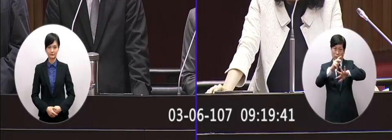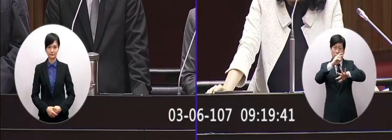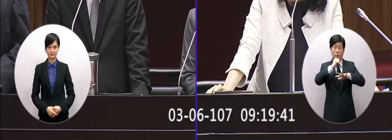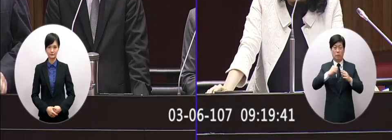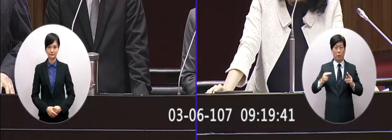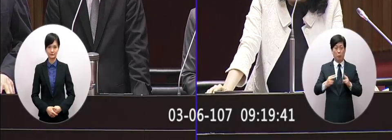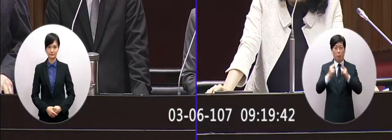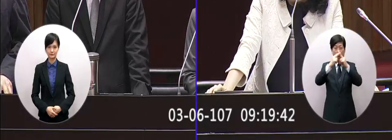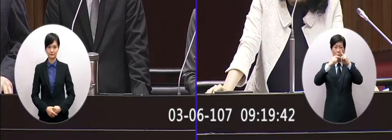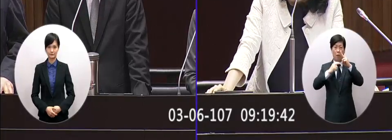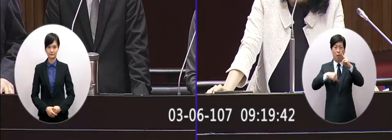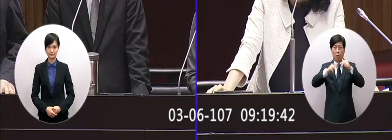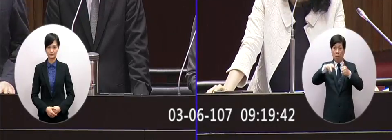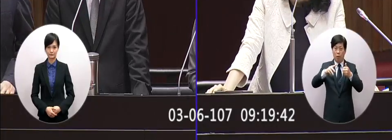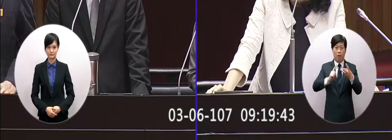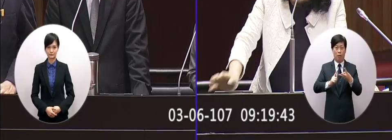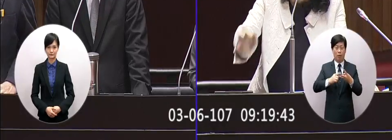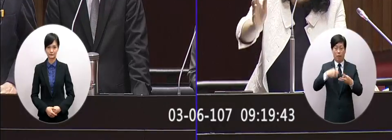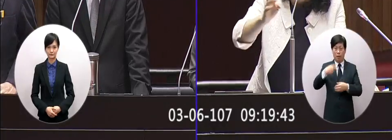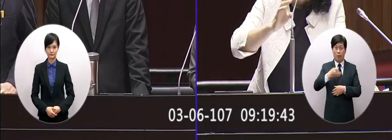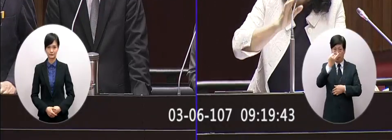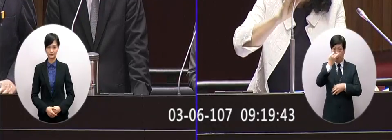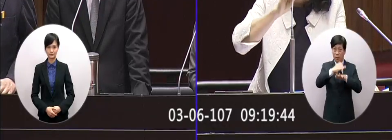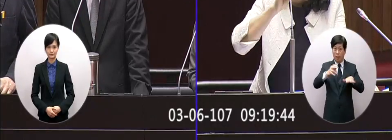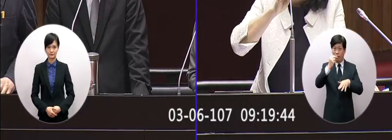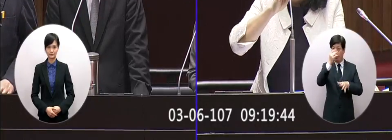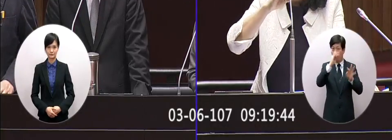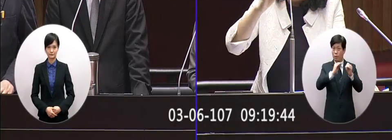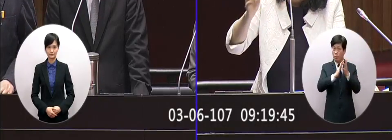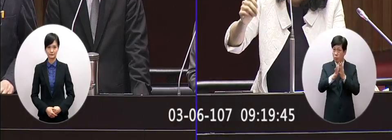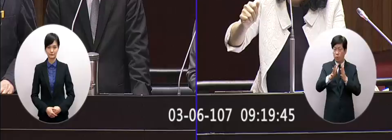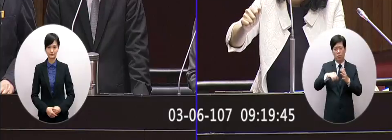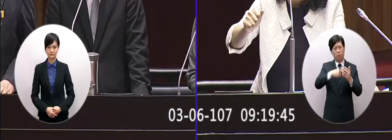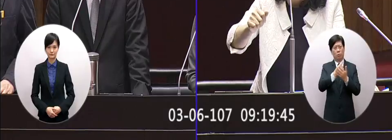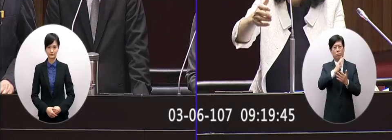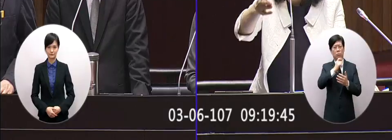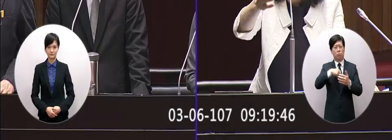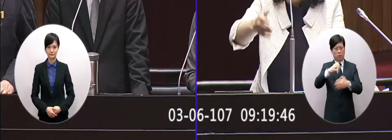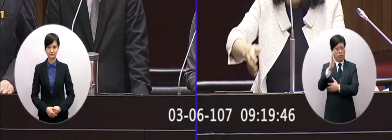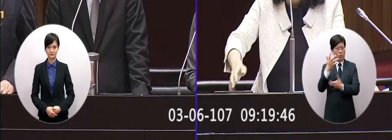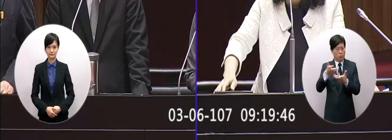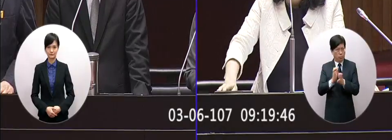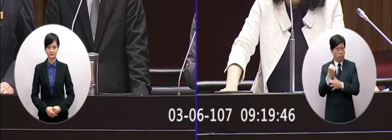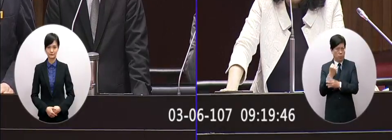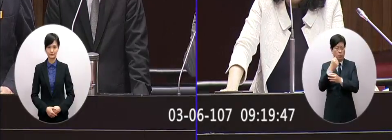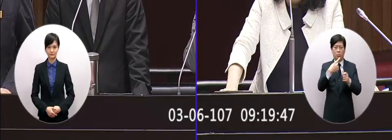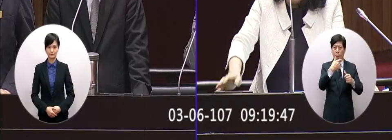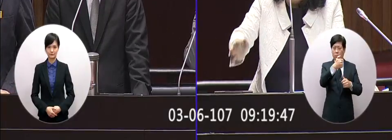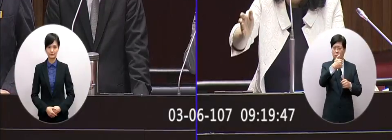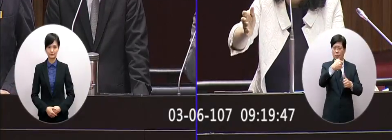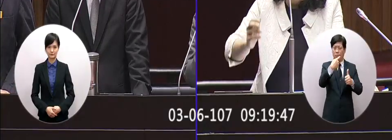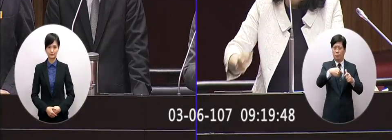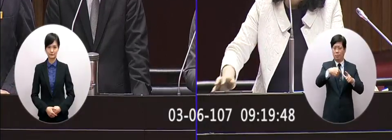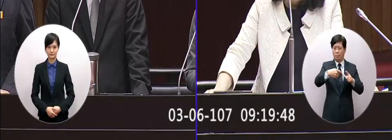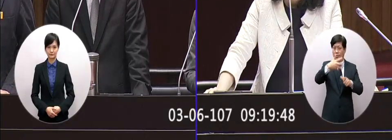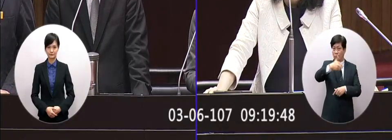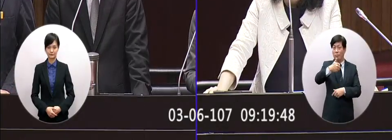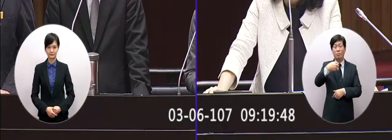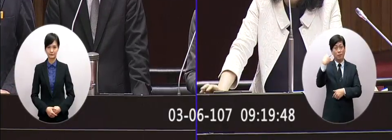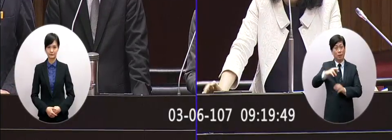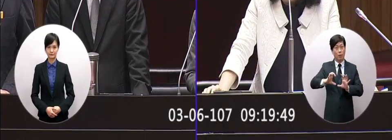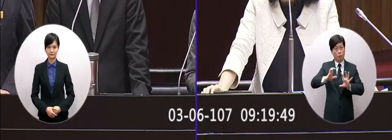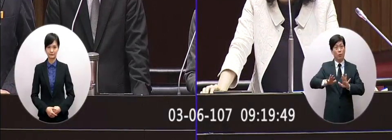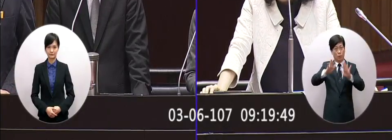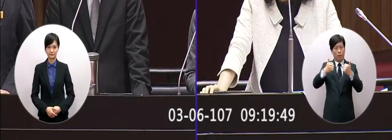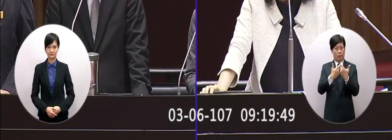，那另外我们吉安的特搜队部，这个都是我们国发会内政部非常的支持，谢谢叶部长，那我们国发会也